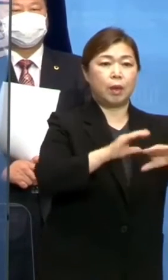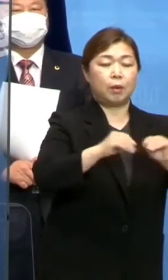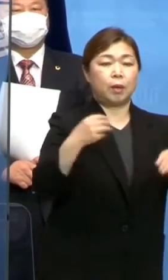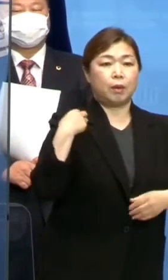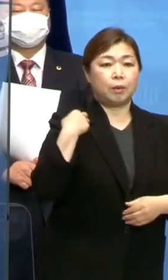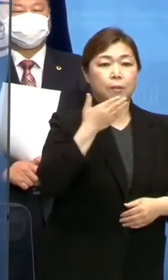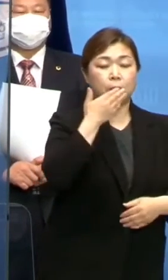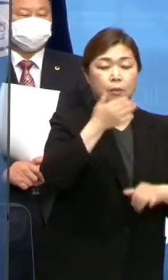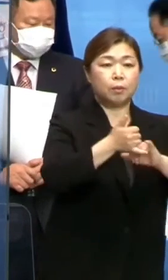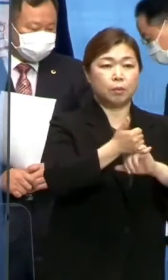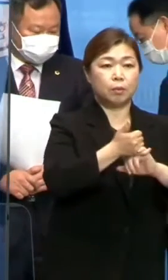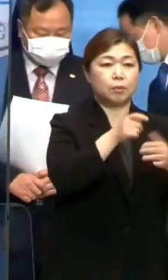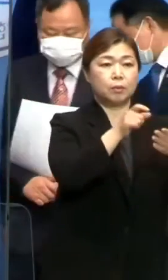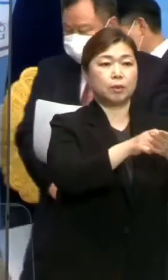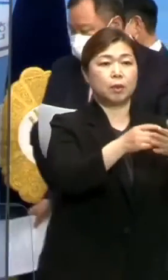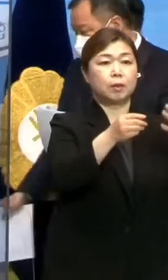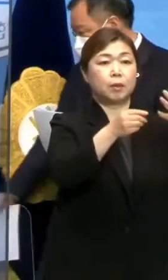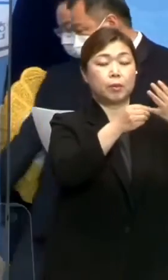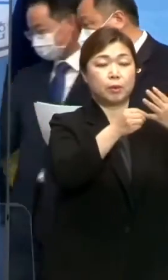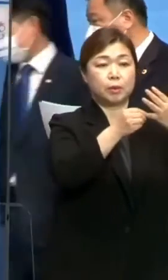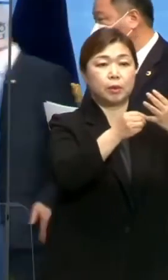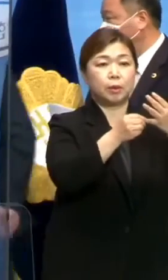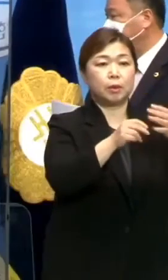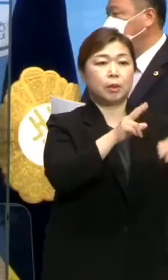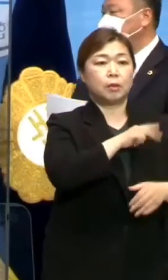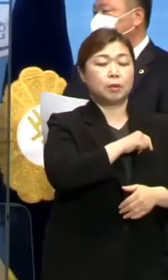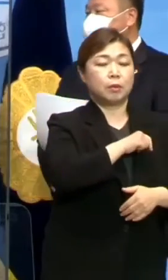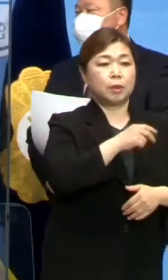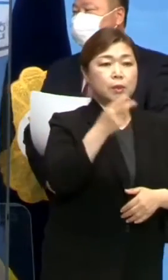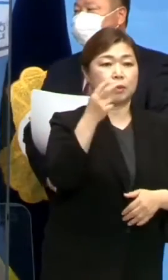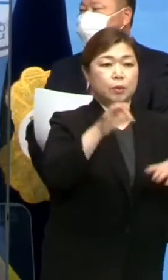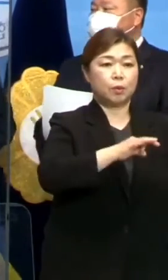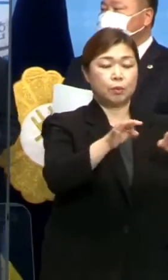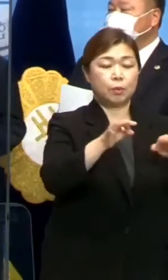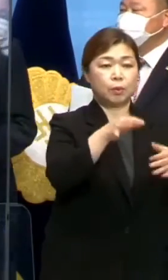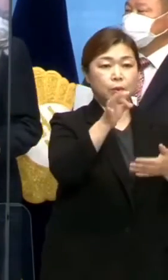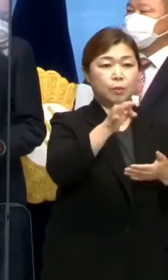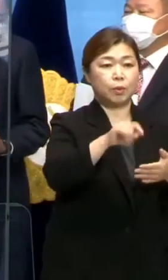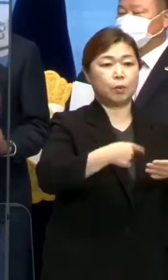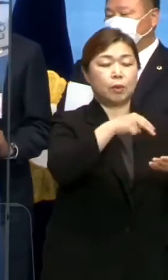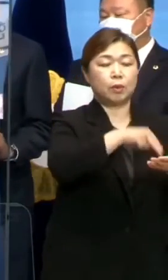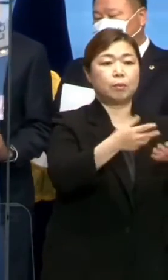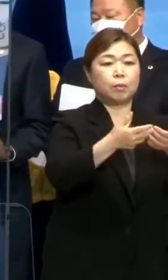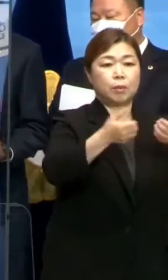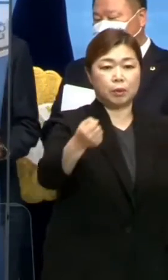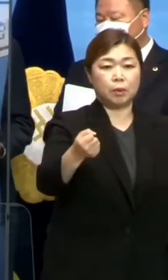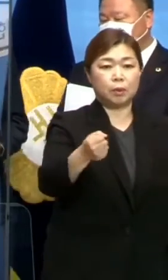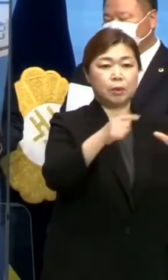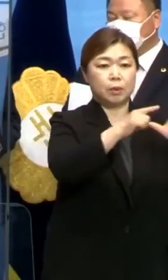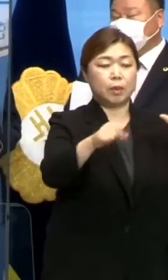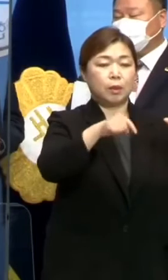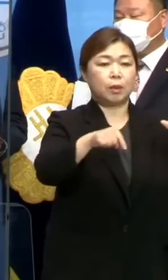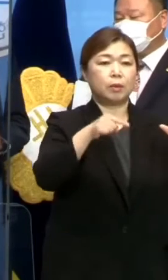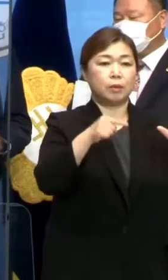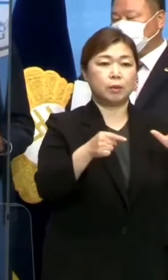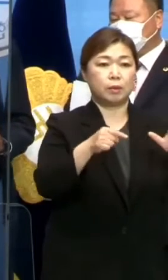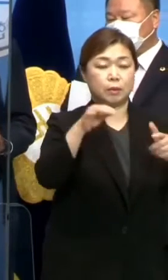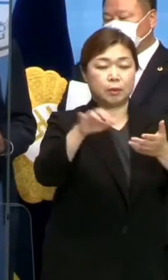했습니다 넷째 의해 경비는 독립하여 지방자치단체 일산 의의를